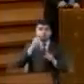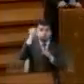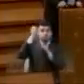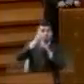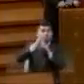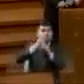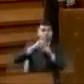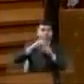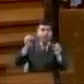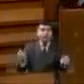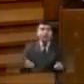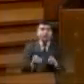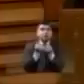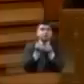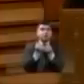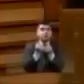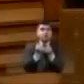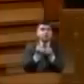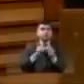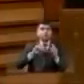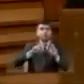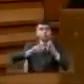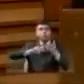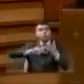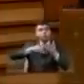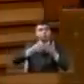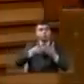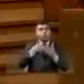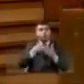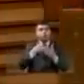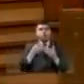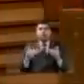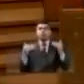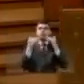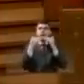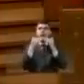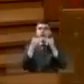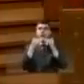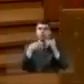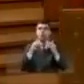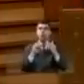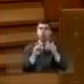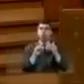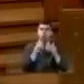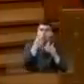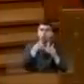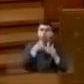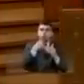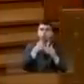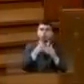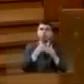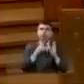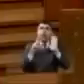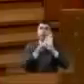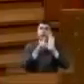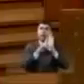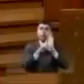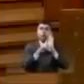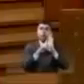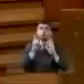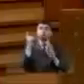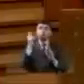الاصلاح؟ تنجزات امور وانا متفق معاك، راه حنا عاد زدينا، راه عاد حطيت حلت هذه